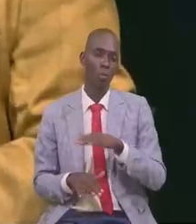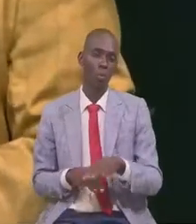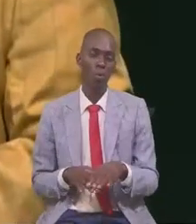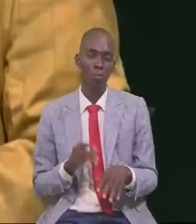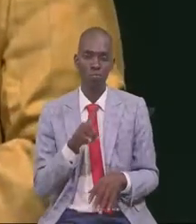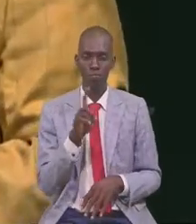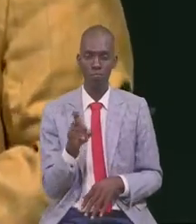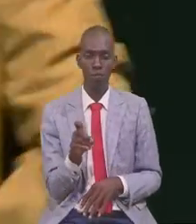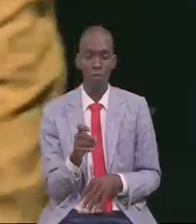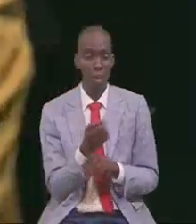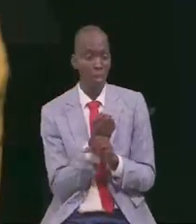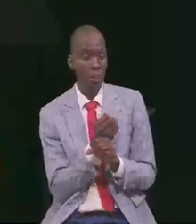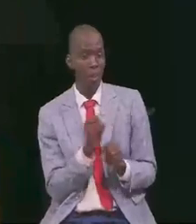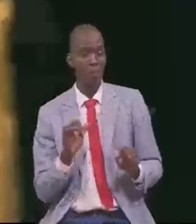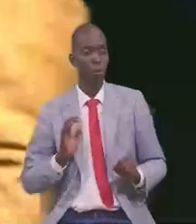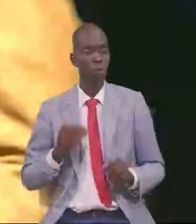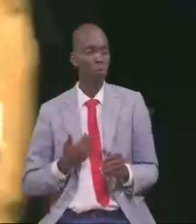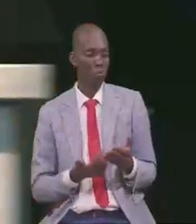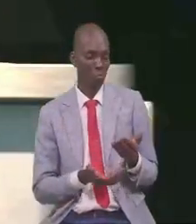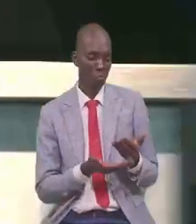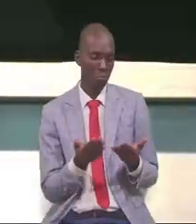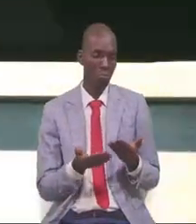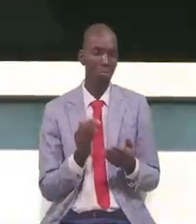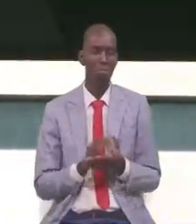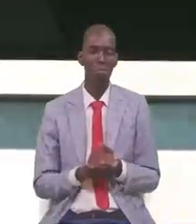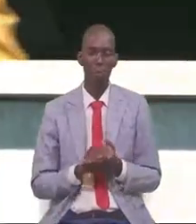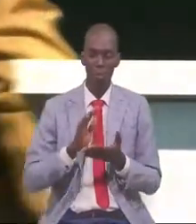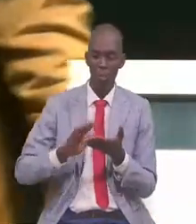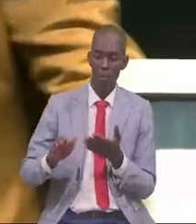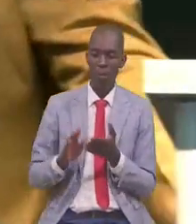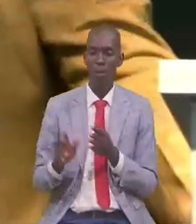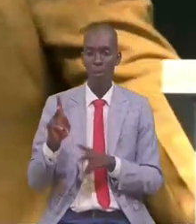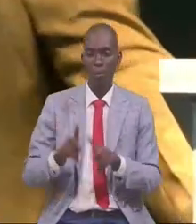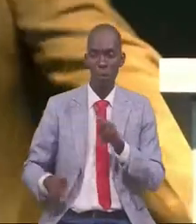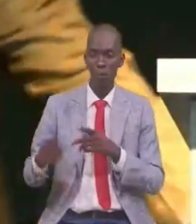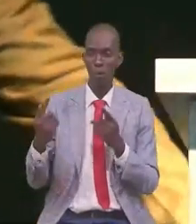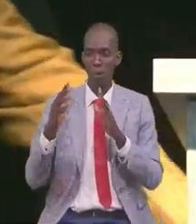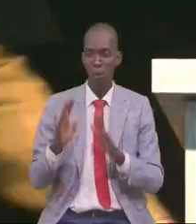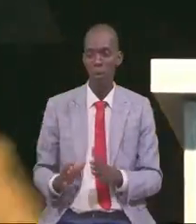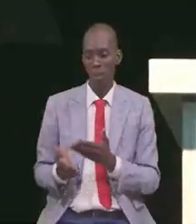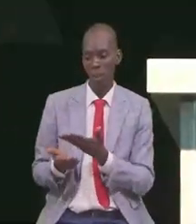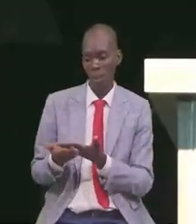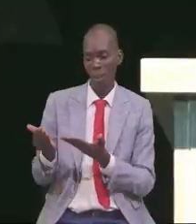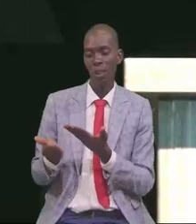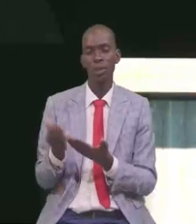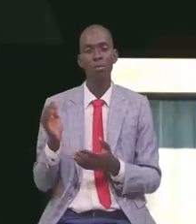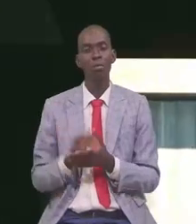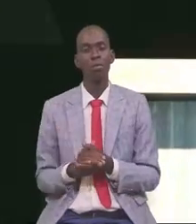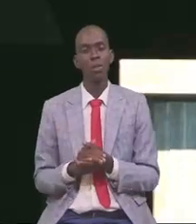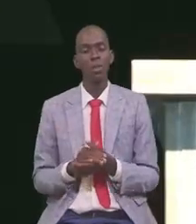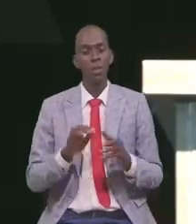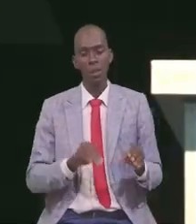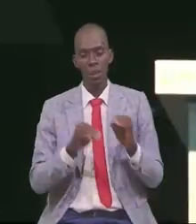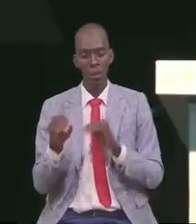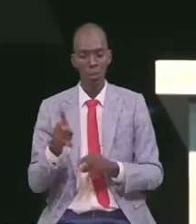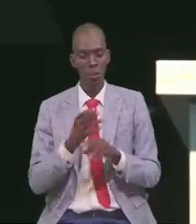facile. Pardonner les gens, les pécheurs, c'est facile. Les affranchir et leur donner